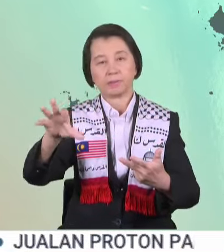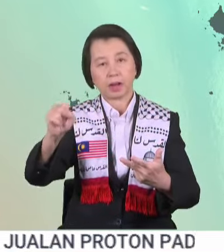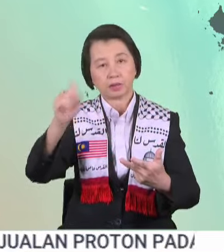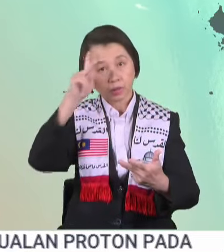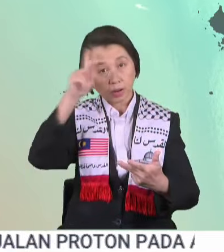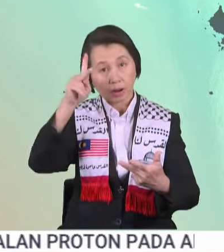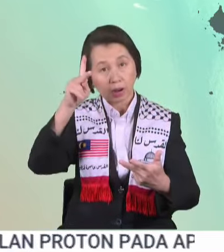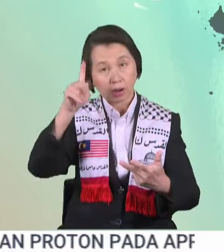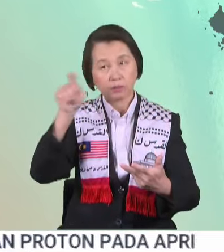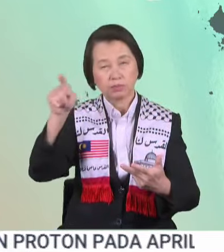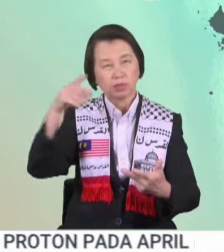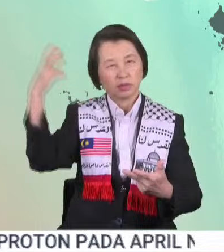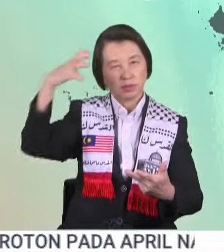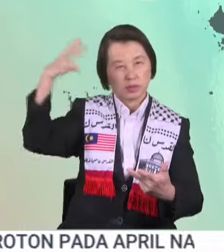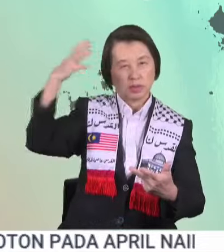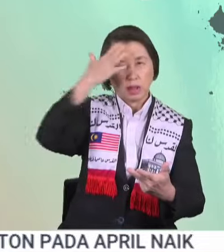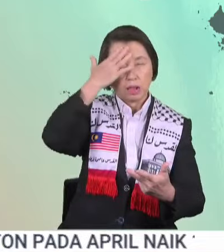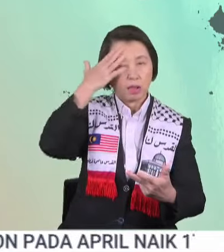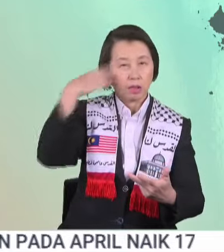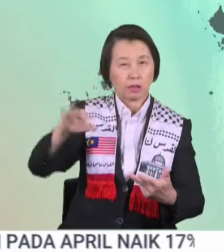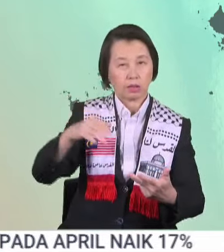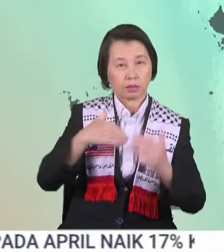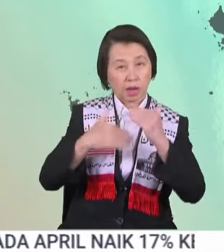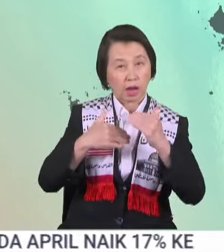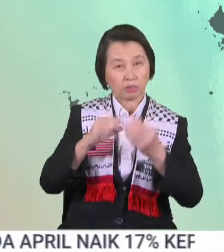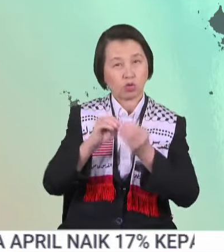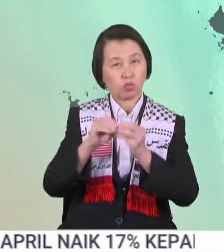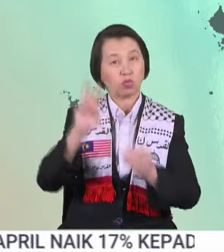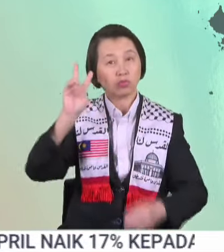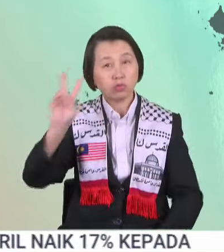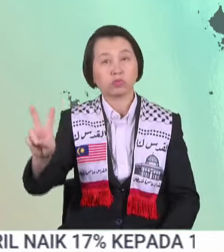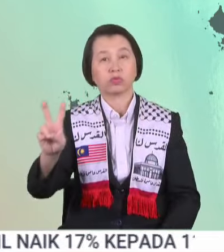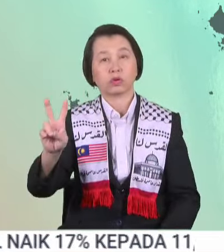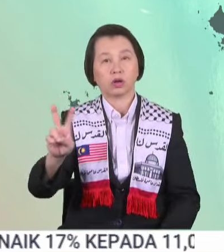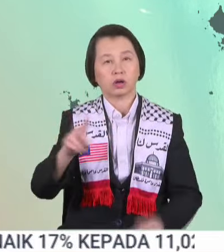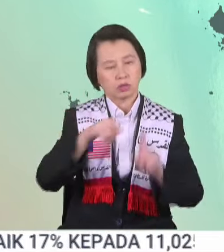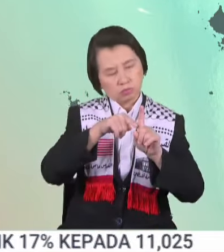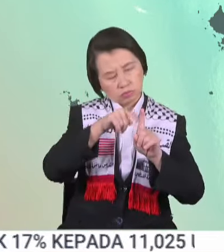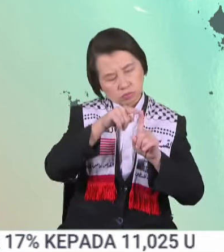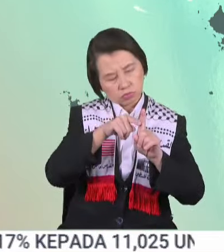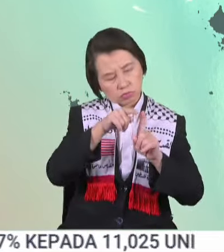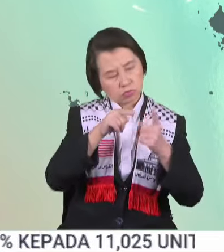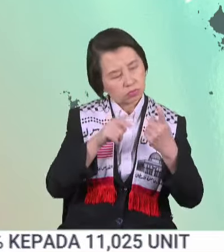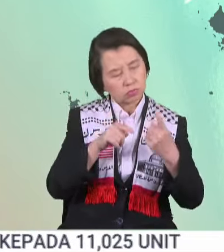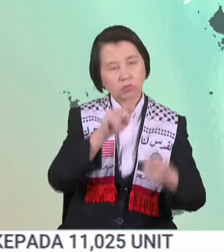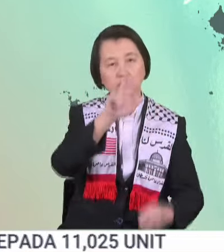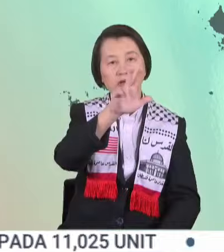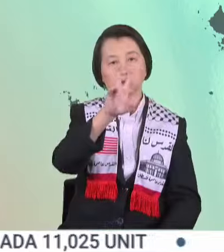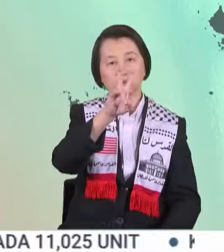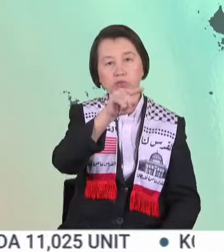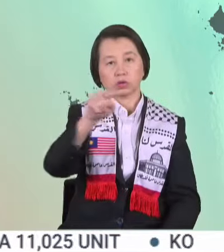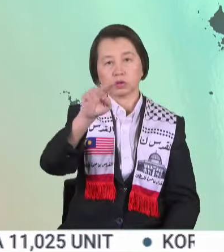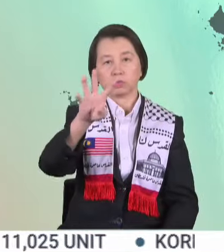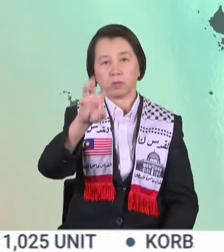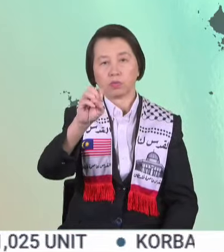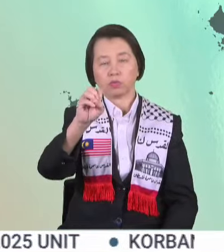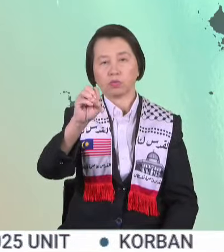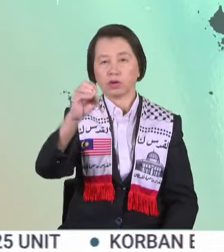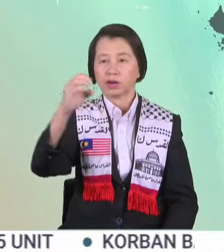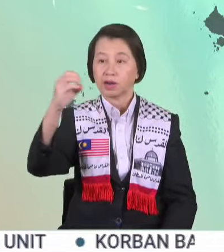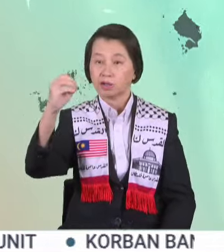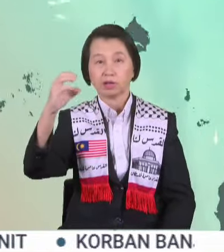keadaan status cuaca panas direkodkan pada tahap 2, iaitu pada suhu 37 sehingga 40 darjah